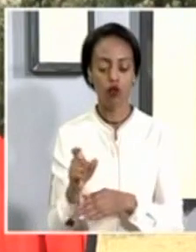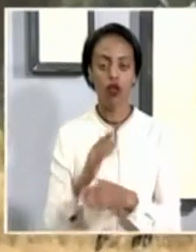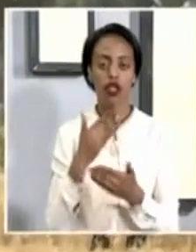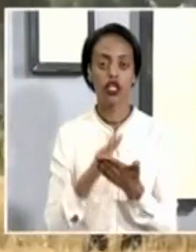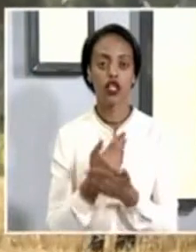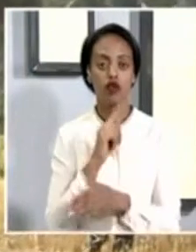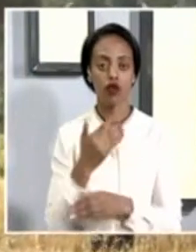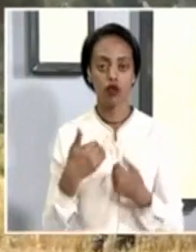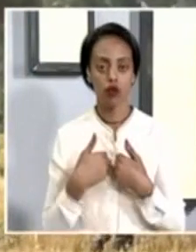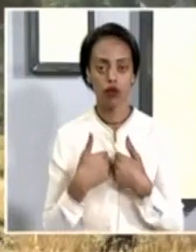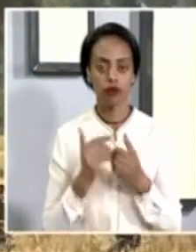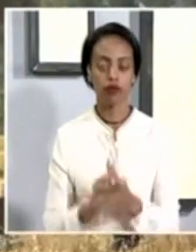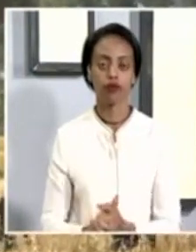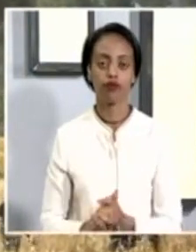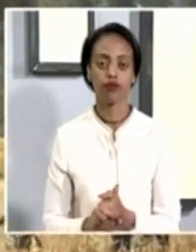ايزلنا